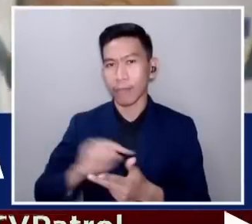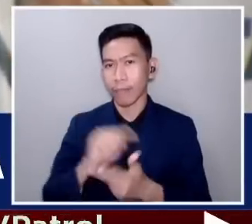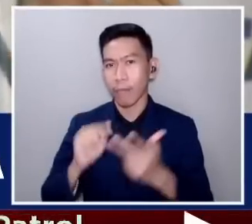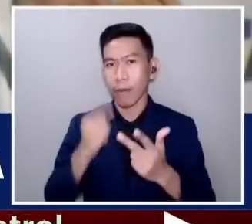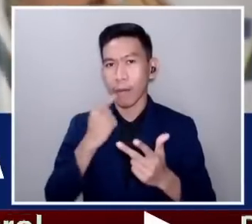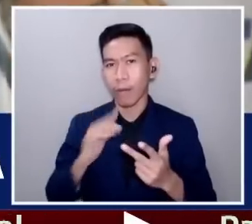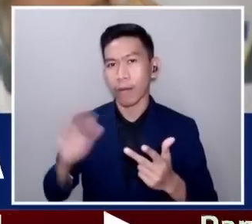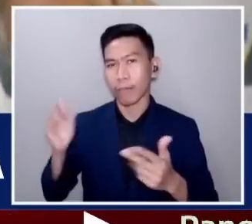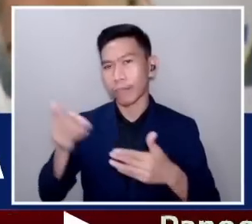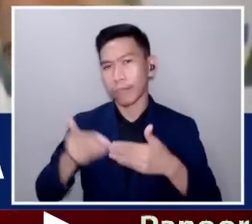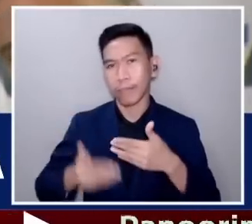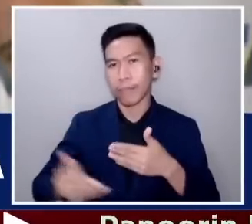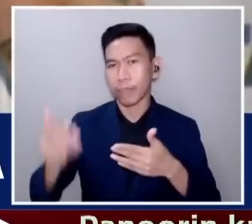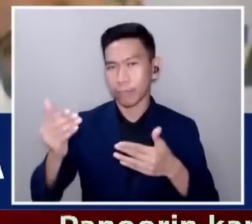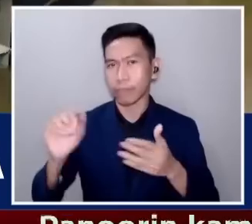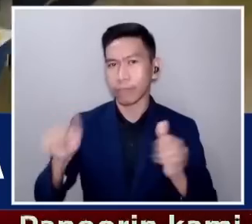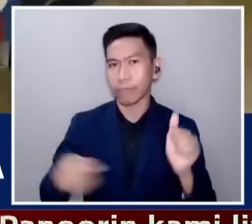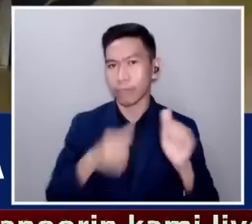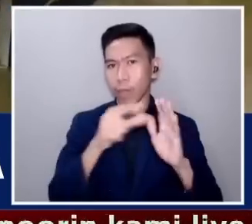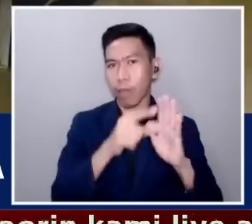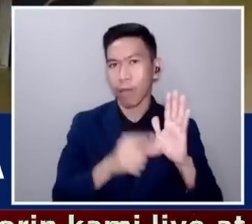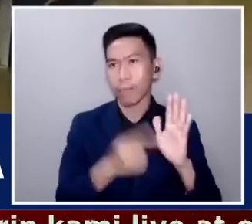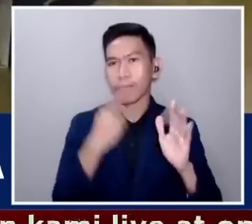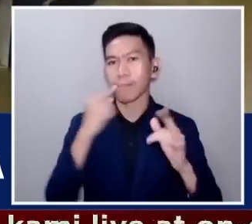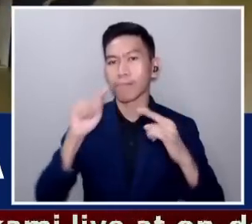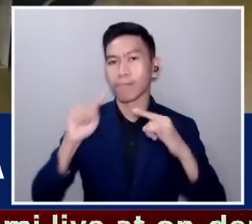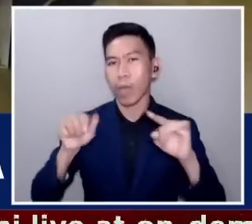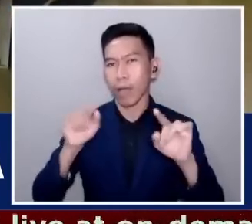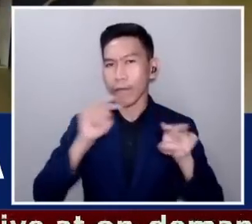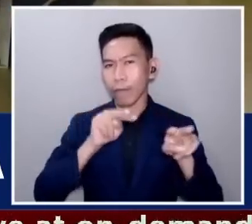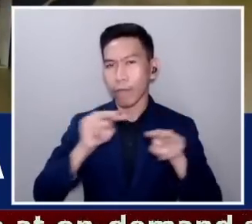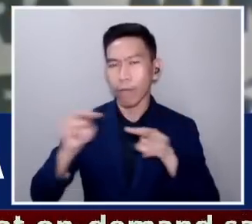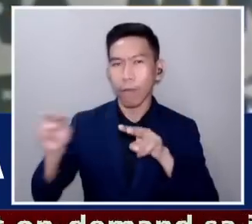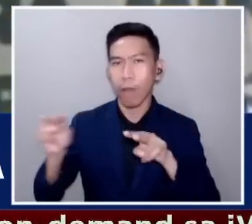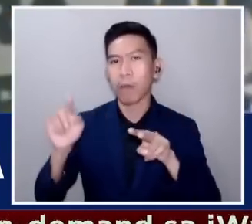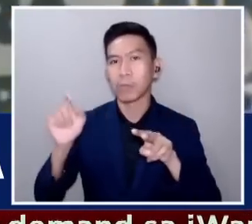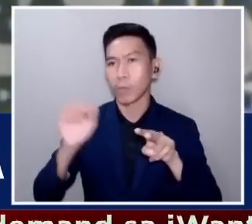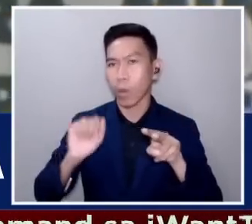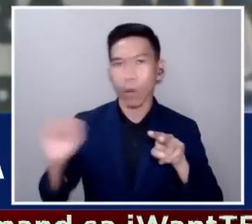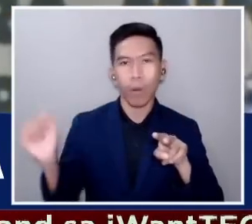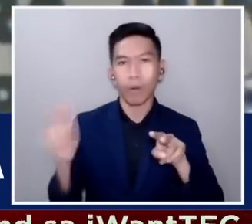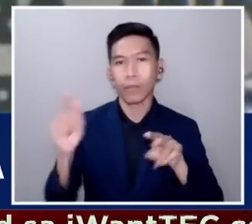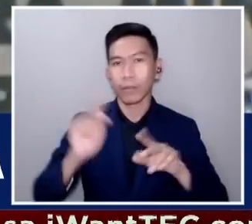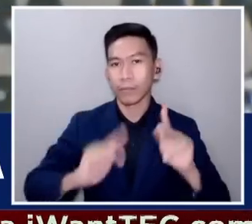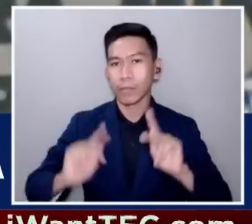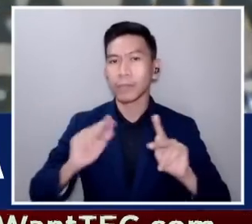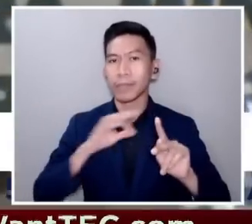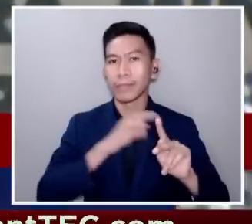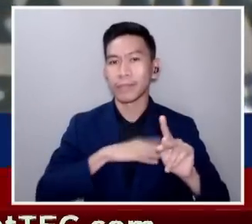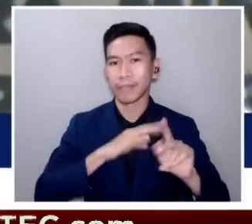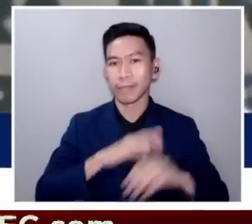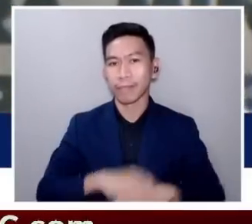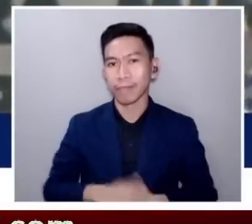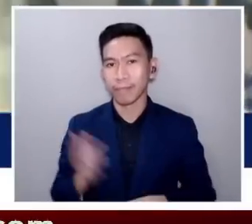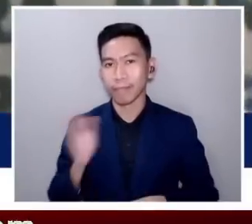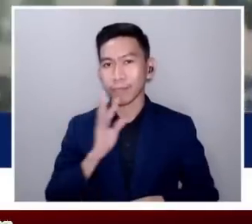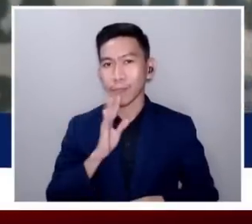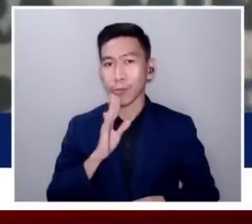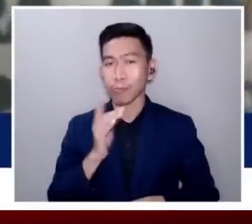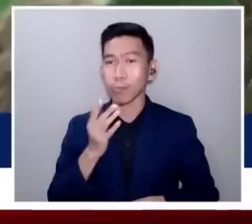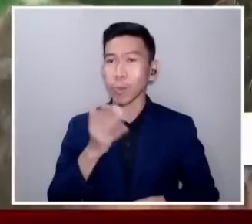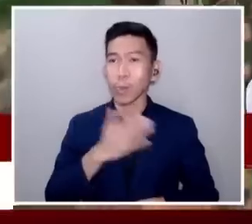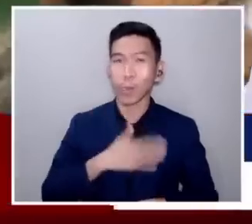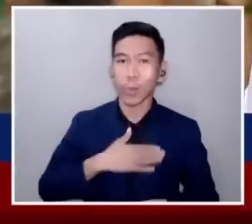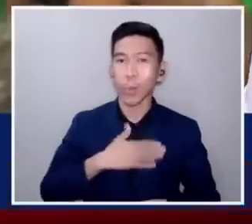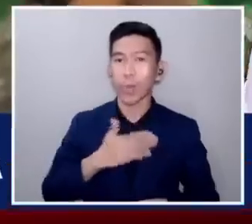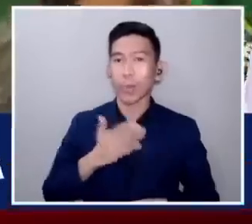ng mga batas para matiyak na napapakinabangan ito ng taong bayan. Sino ang gusto ng libreng maintenance medicines? Taas ang